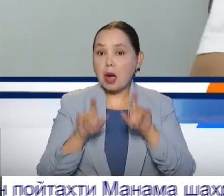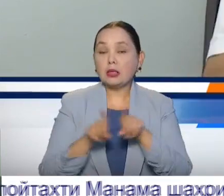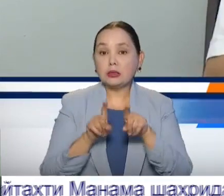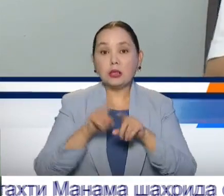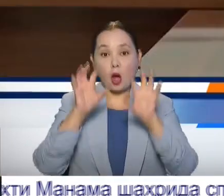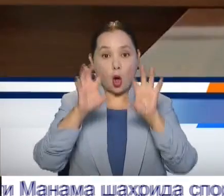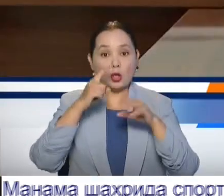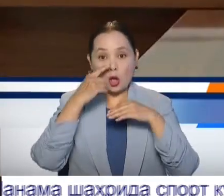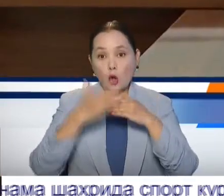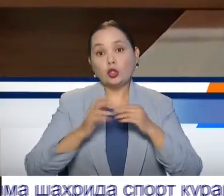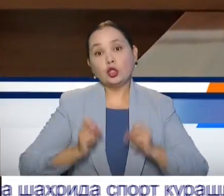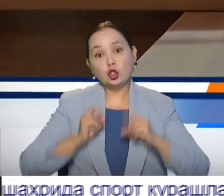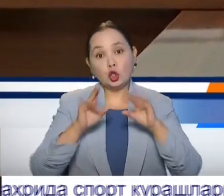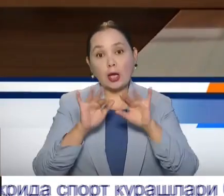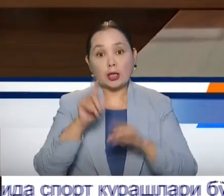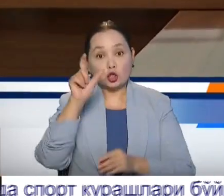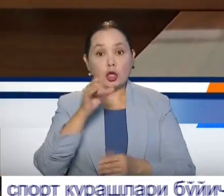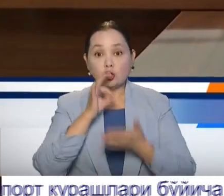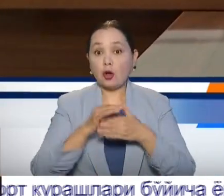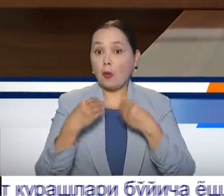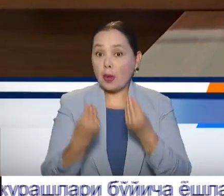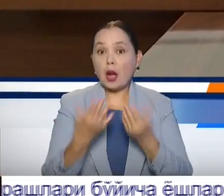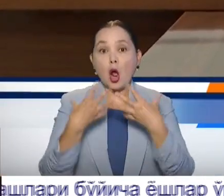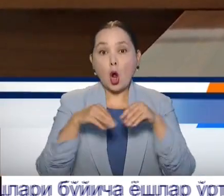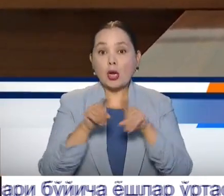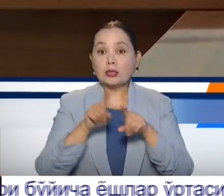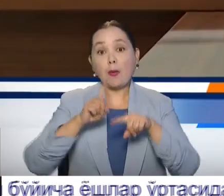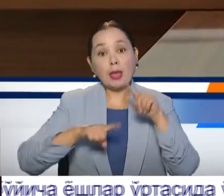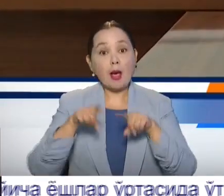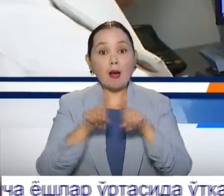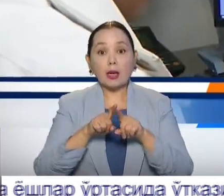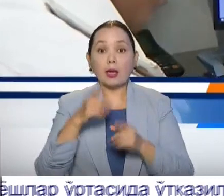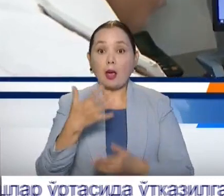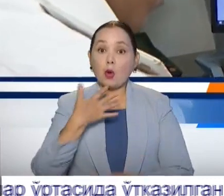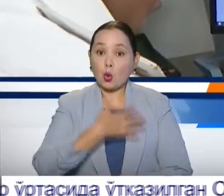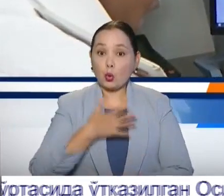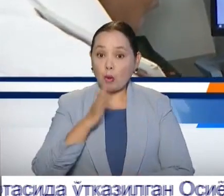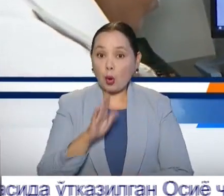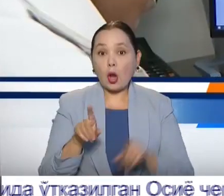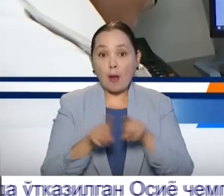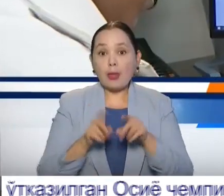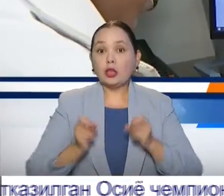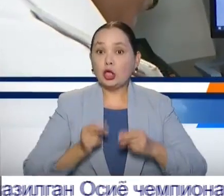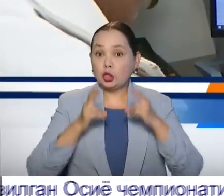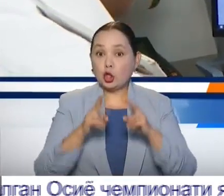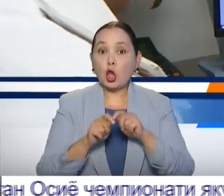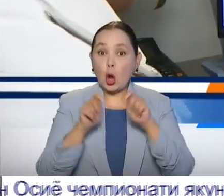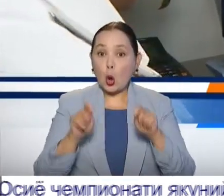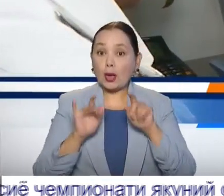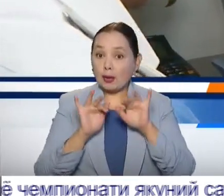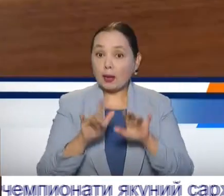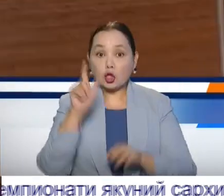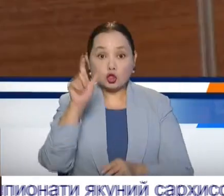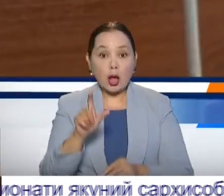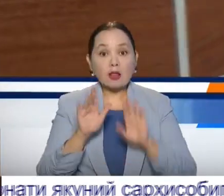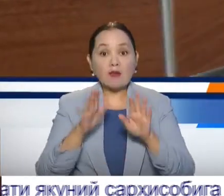qonun oldida jinoyat qilgan shaxs javob beradi. Oilasi ham, yaqinlari ham kuyib qolaveradi. Bu bilan jinoyatga qo'l urgan shaxs